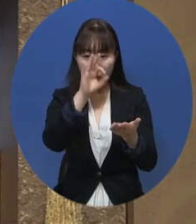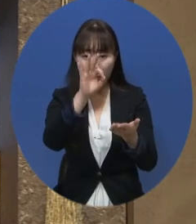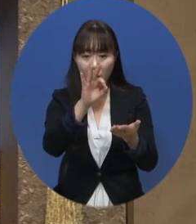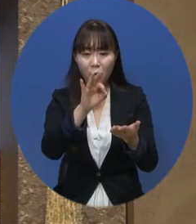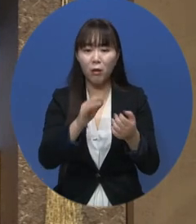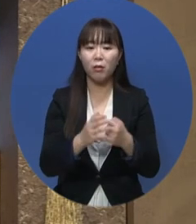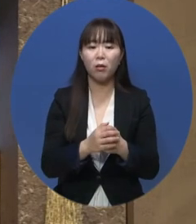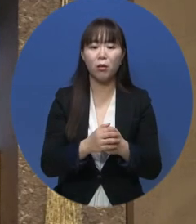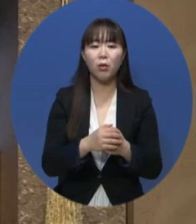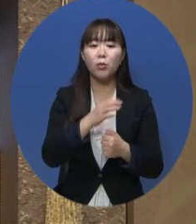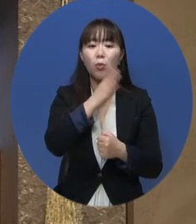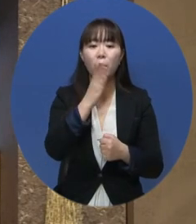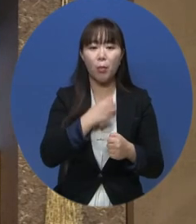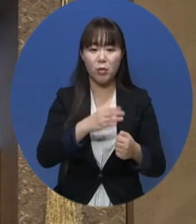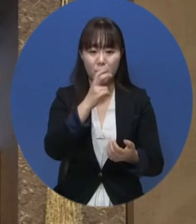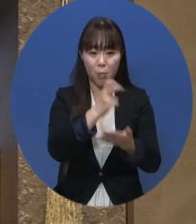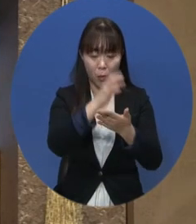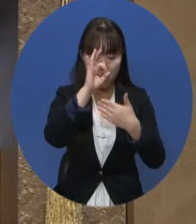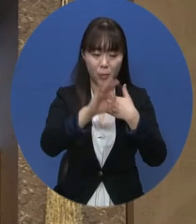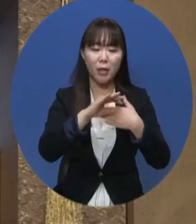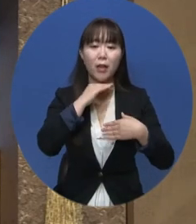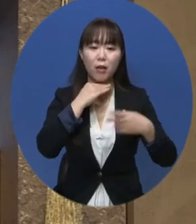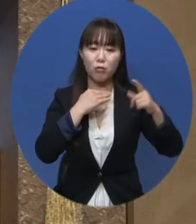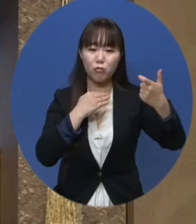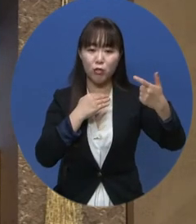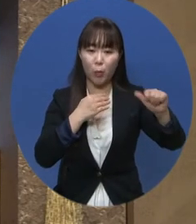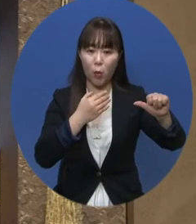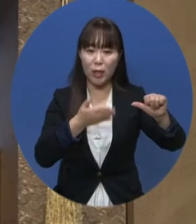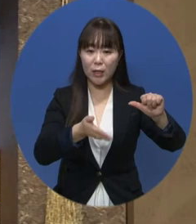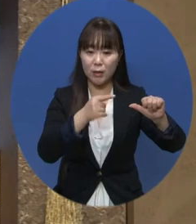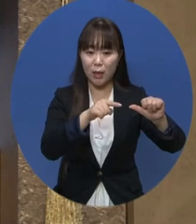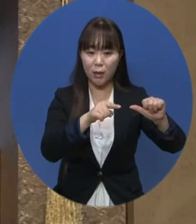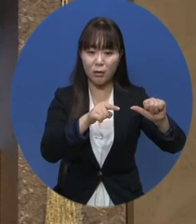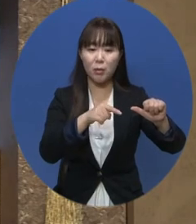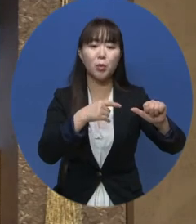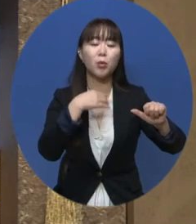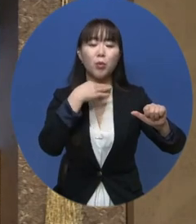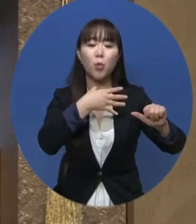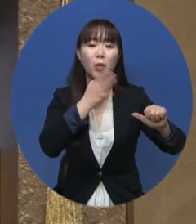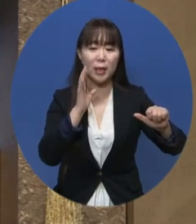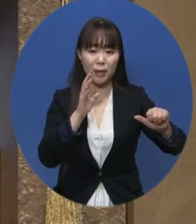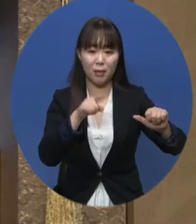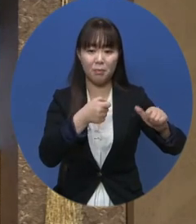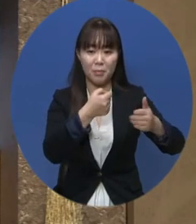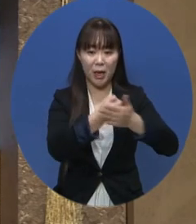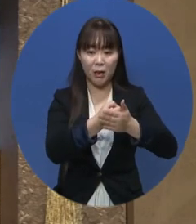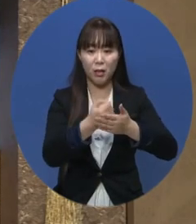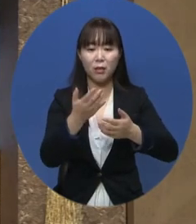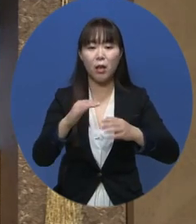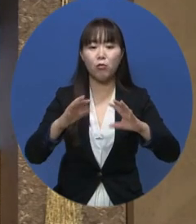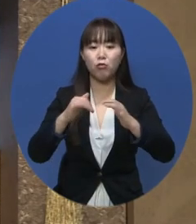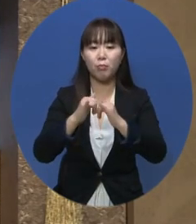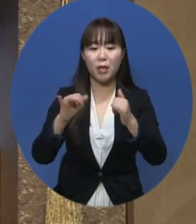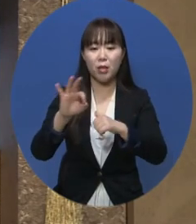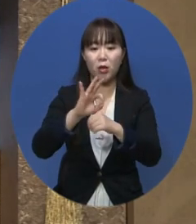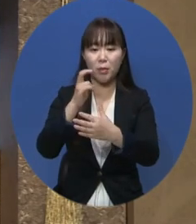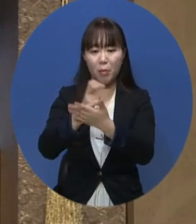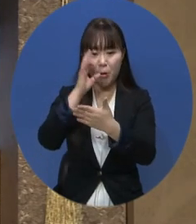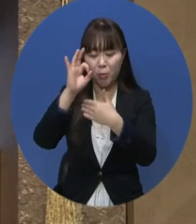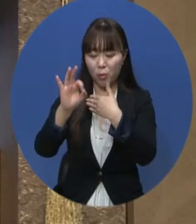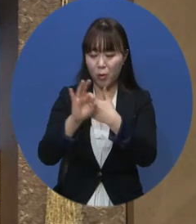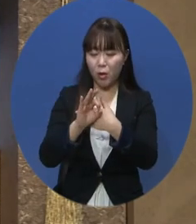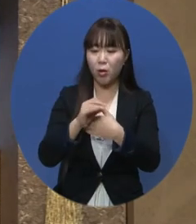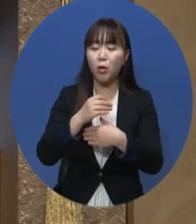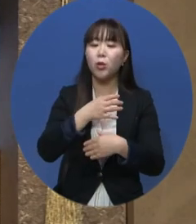우리 노인복지법에서는 65세를 노인이라고 이렇게 정하고 있습니다. 근데 국민연금법에서는